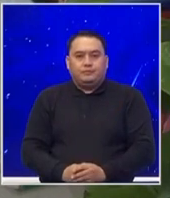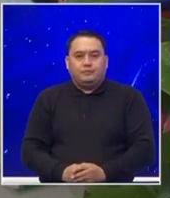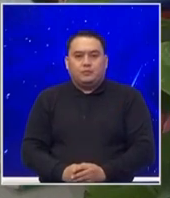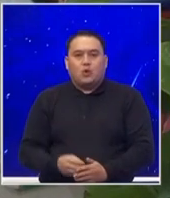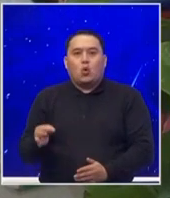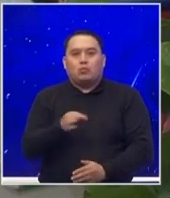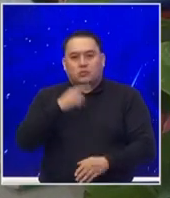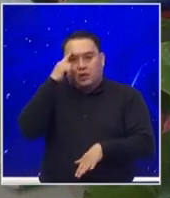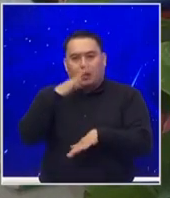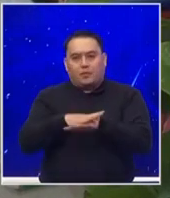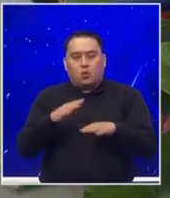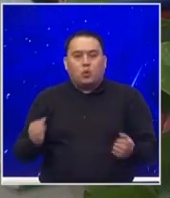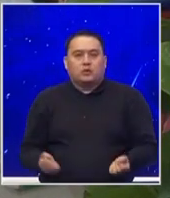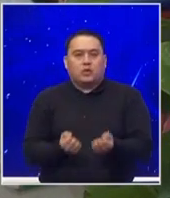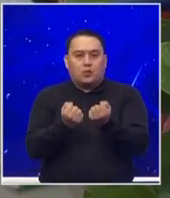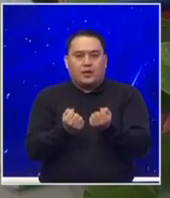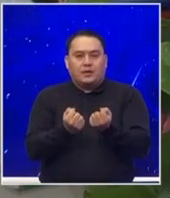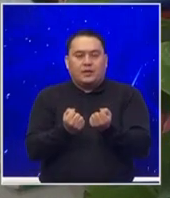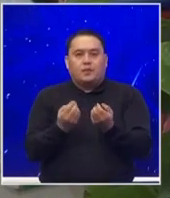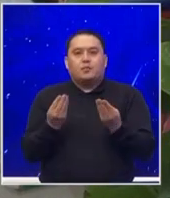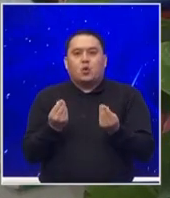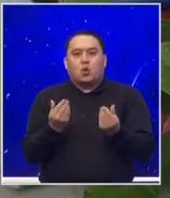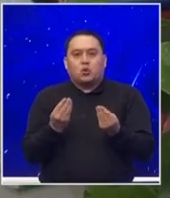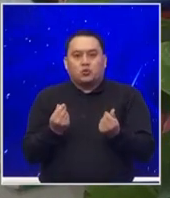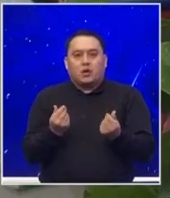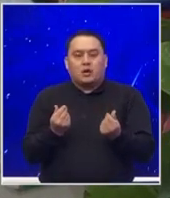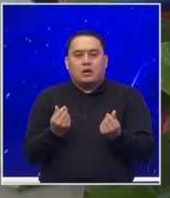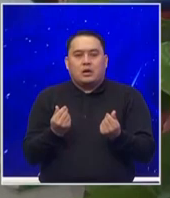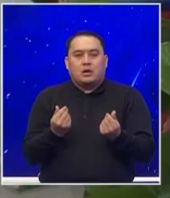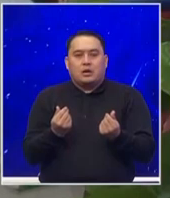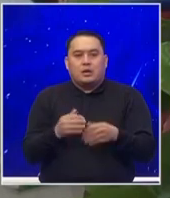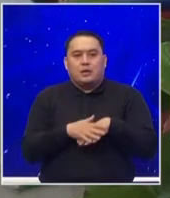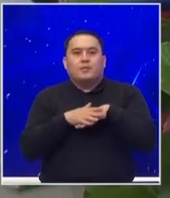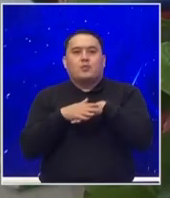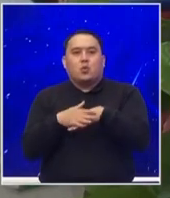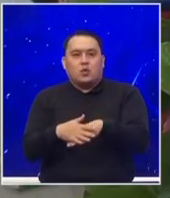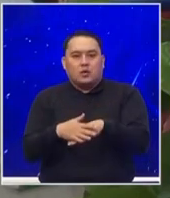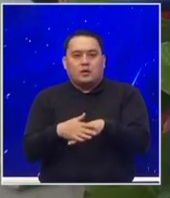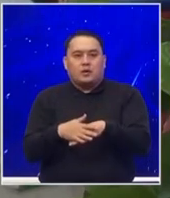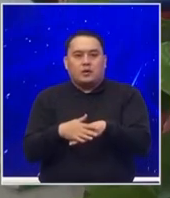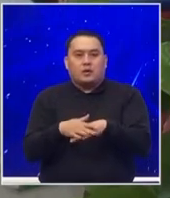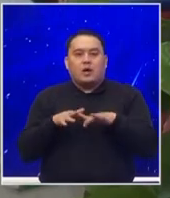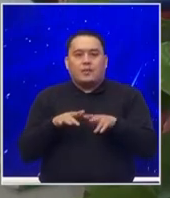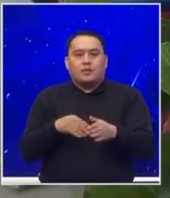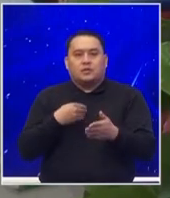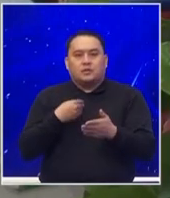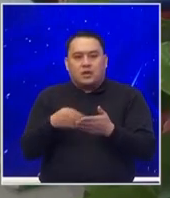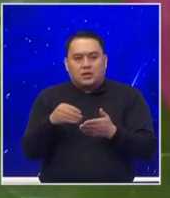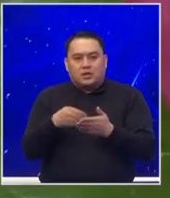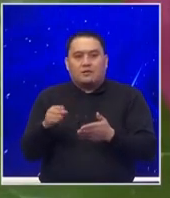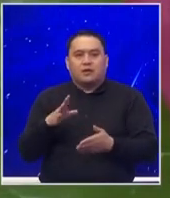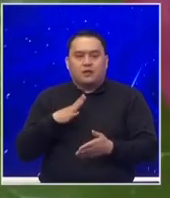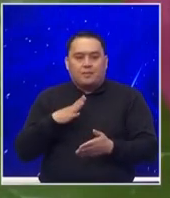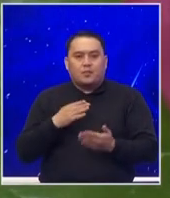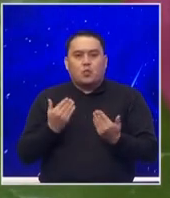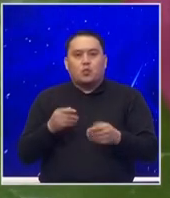осы жергілік бюджеттен ақша бөлініп, осындай компьютерный томограф сатылып алынды.